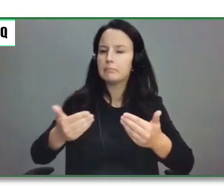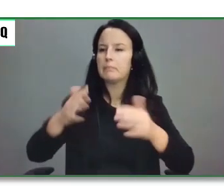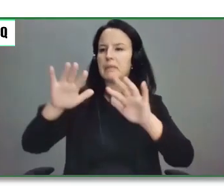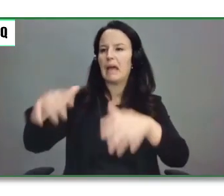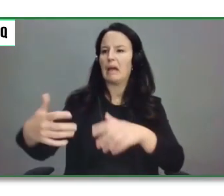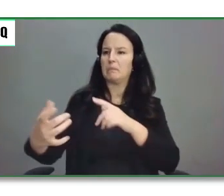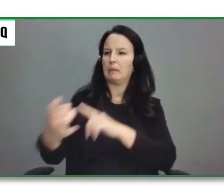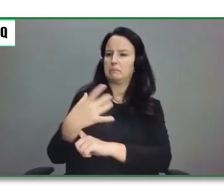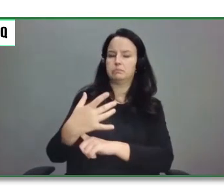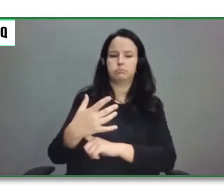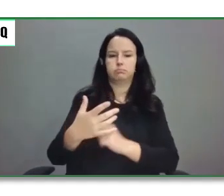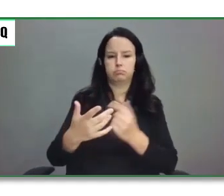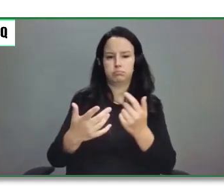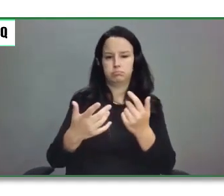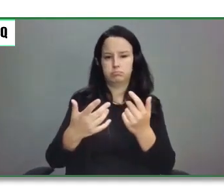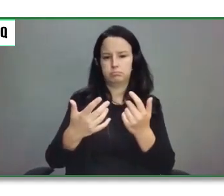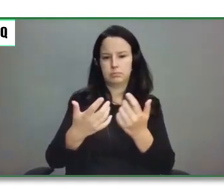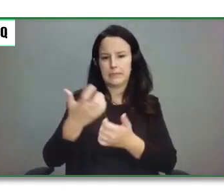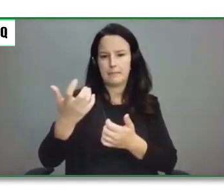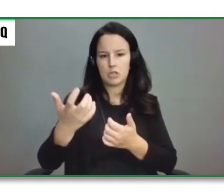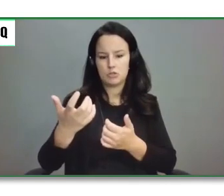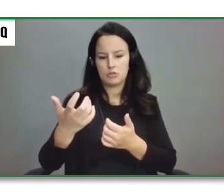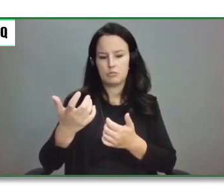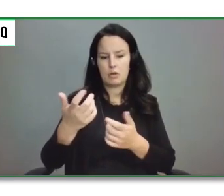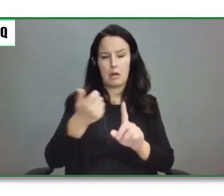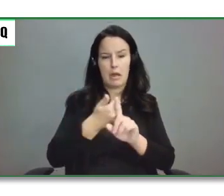ambassadrice justement du Push to Open.